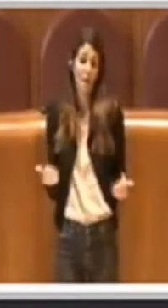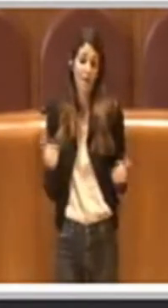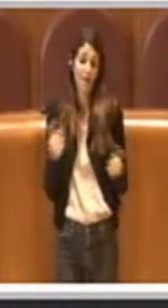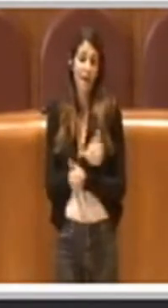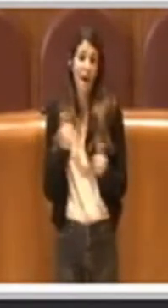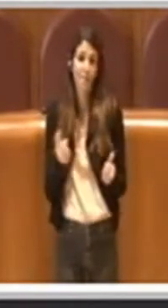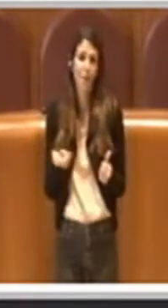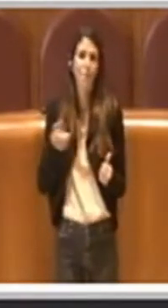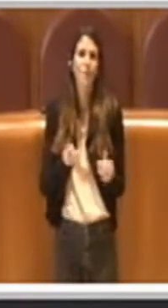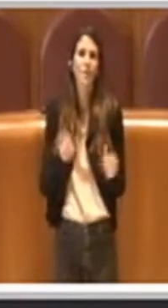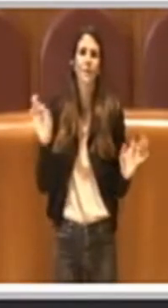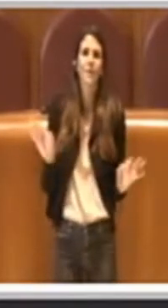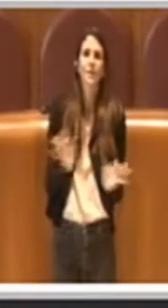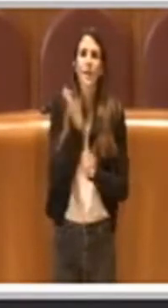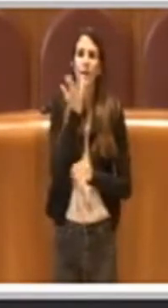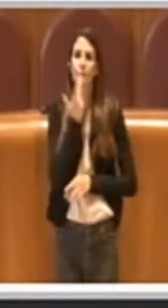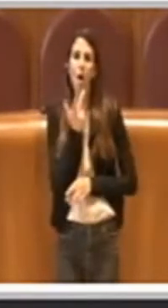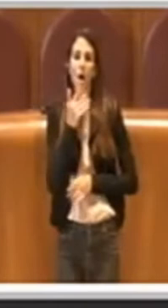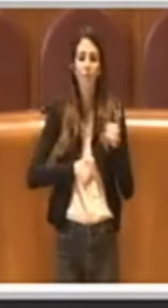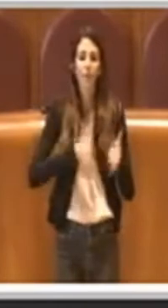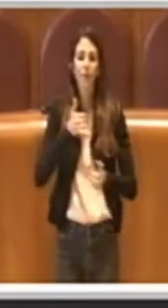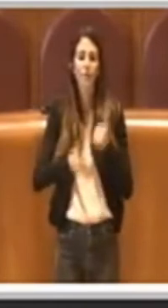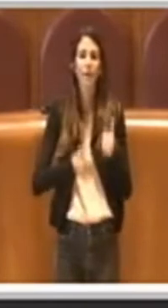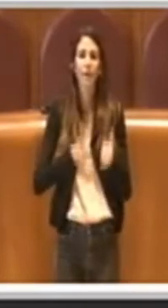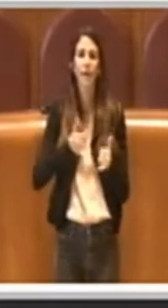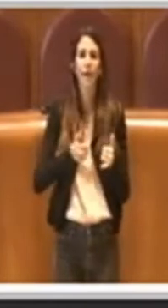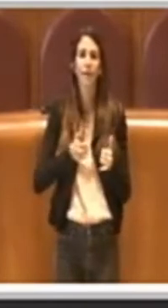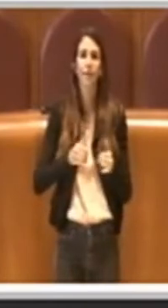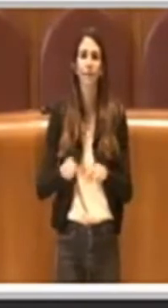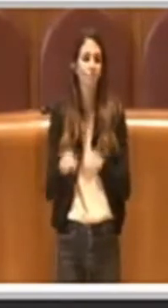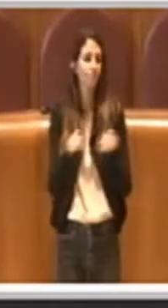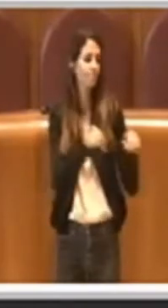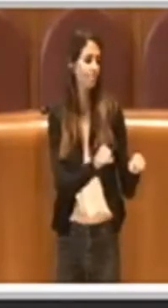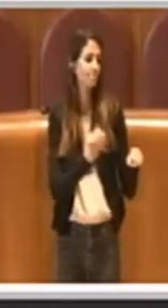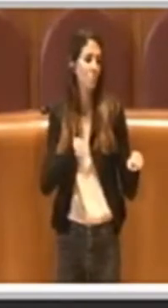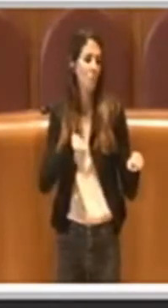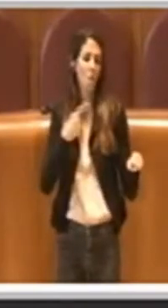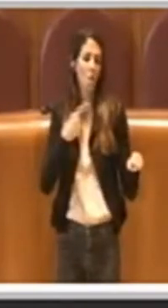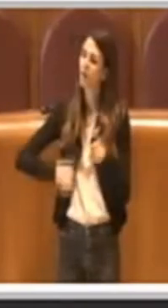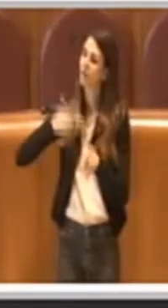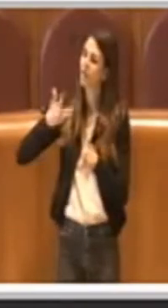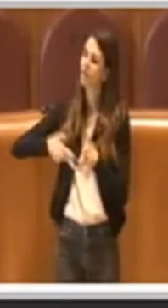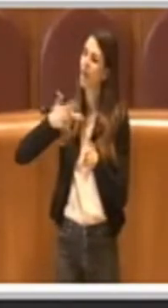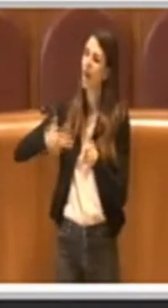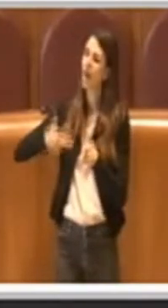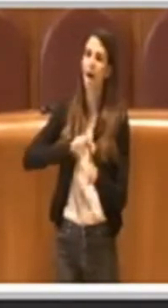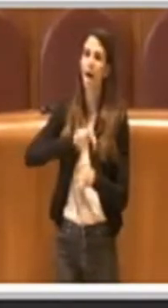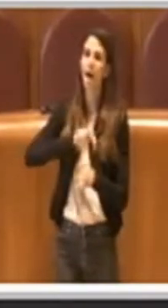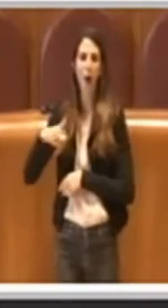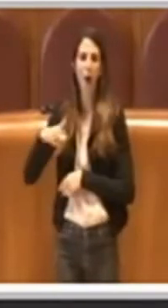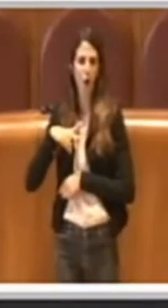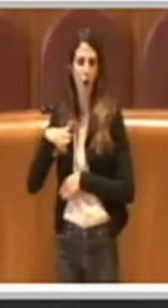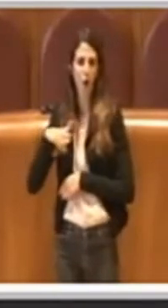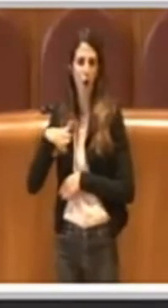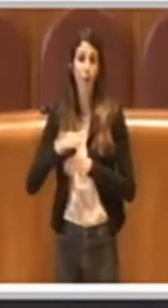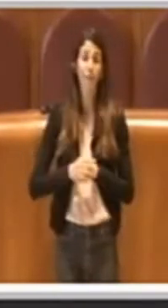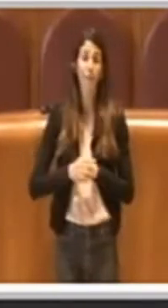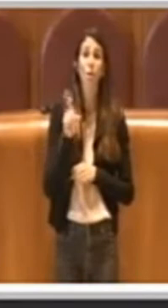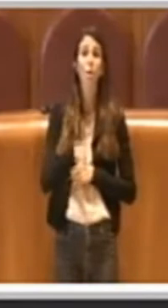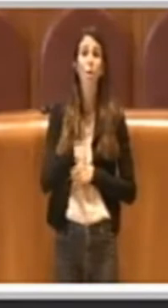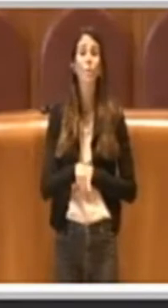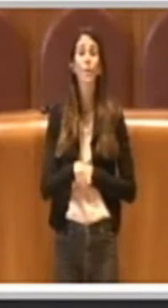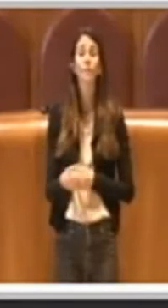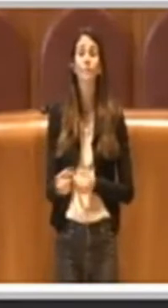lasciare la bicicletta a metà strada e proseguire con il treno e poi ultimo ma non ultimo questo progetto avrebbe un